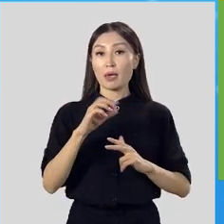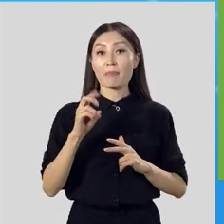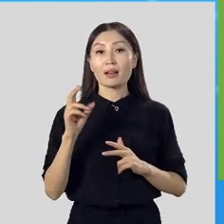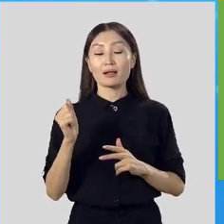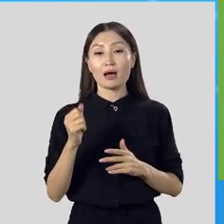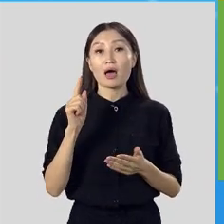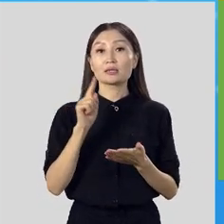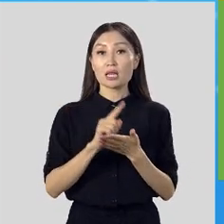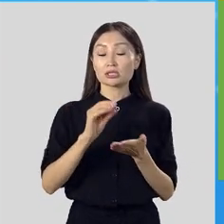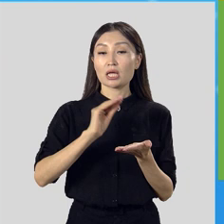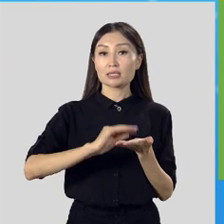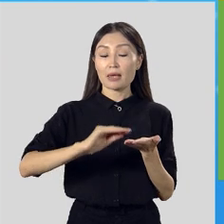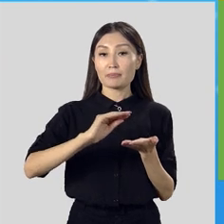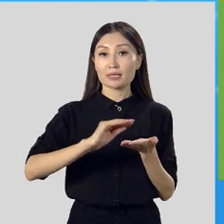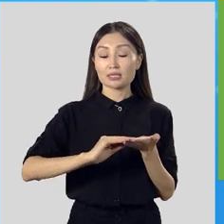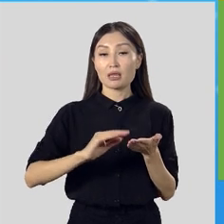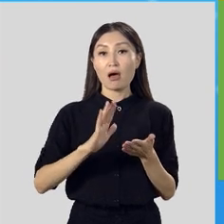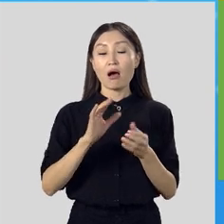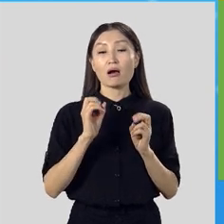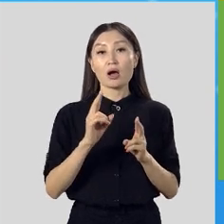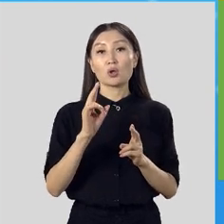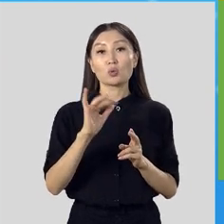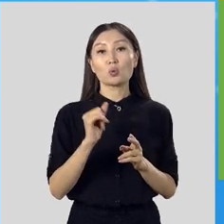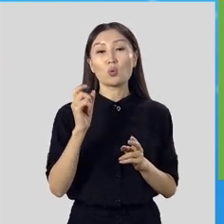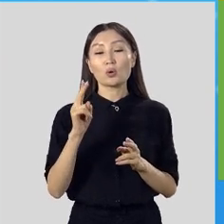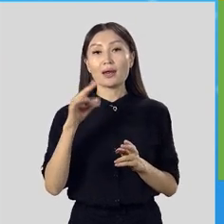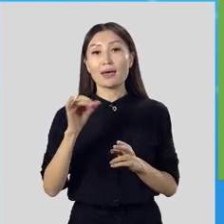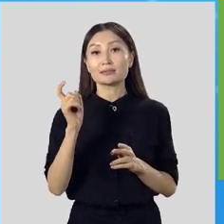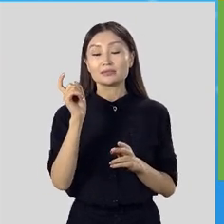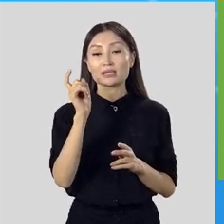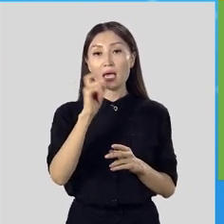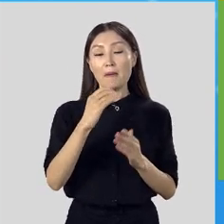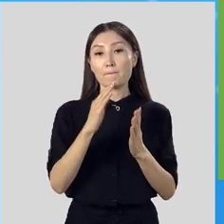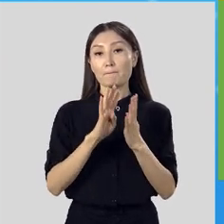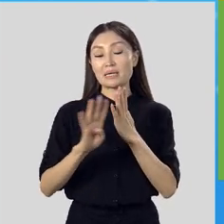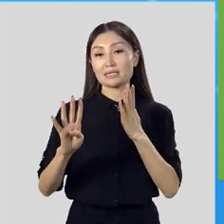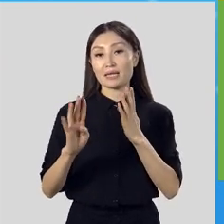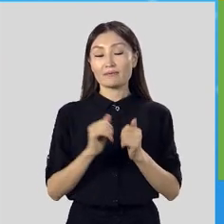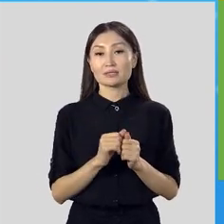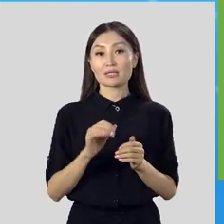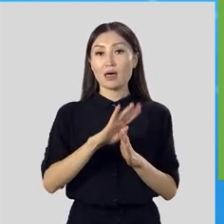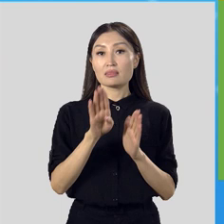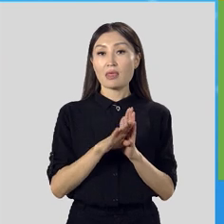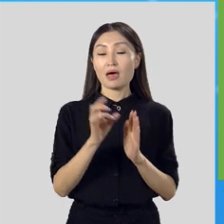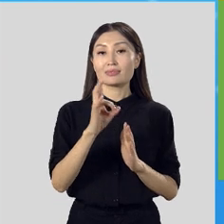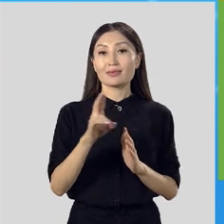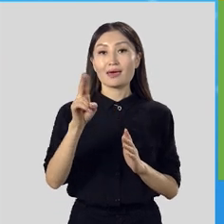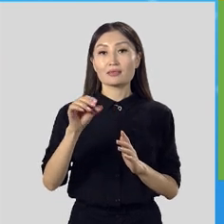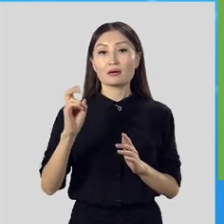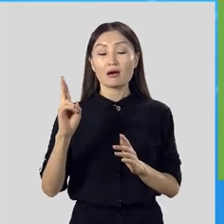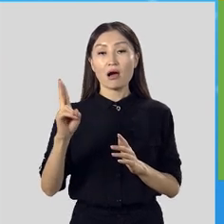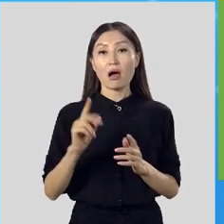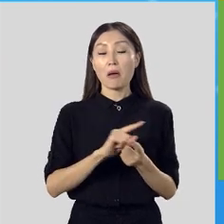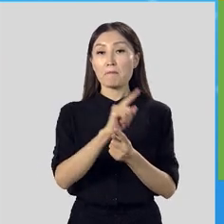должна быть записана в виде нуклеотидной последовательности на ДНК. Правила